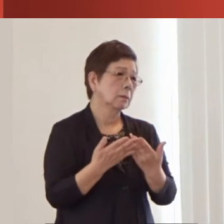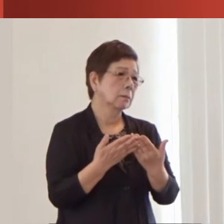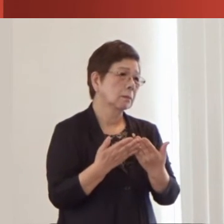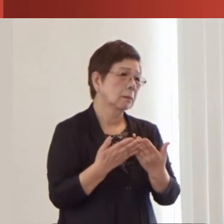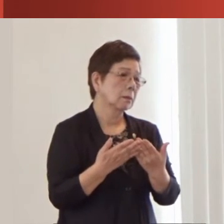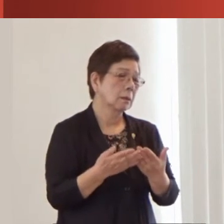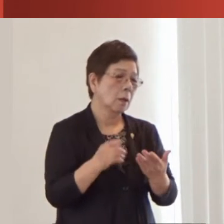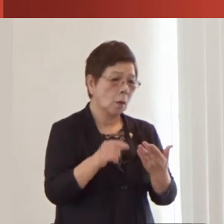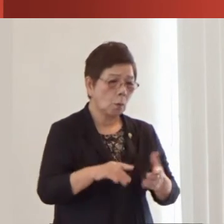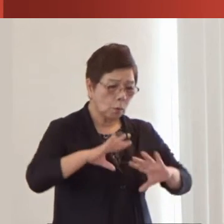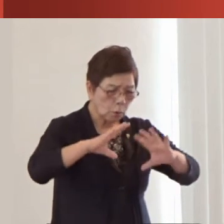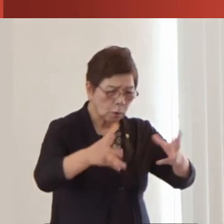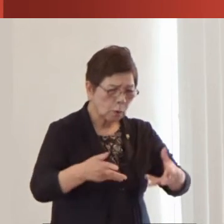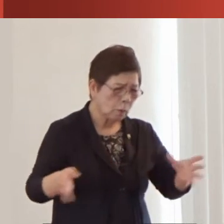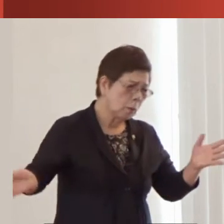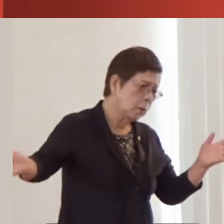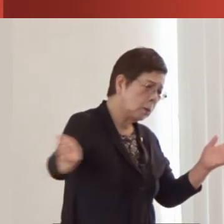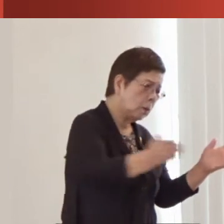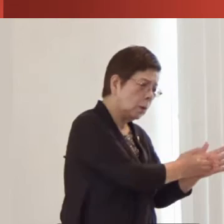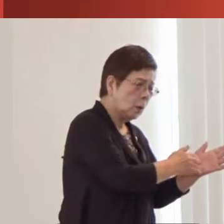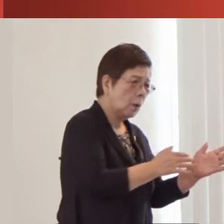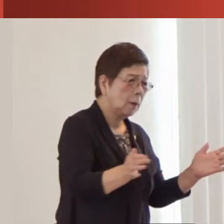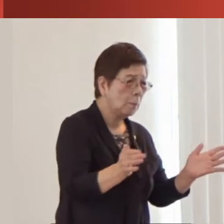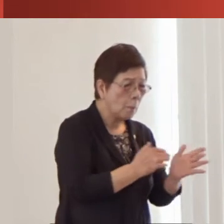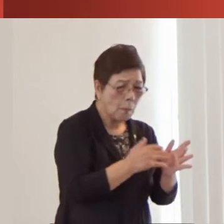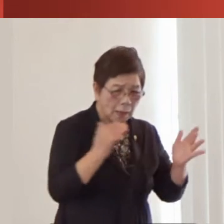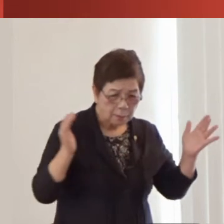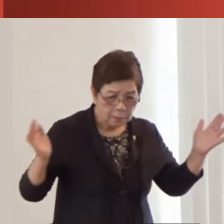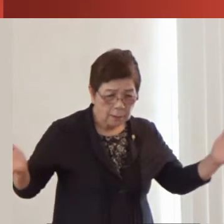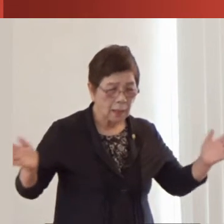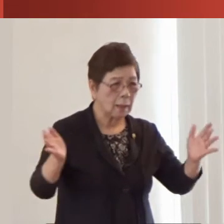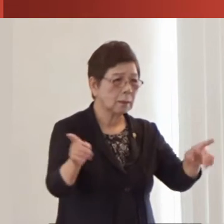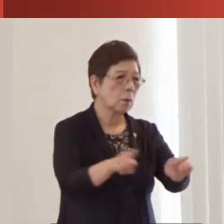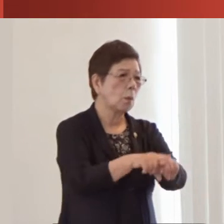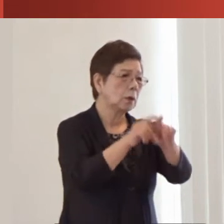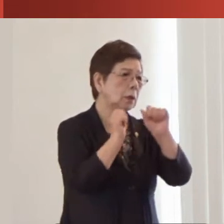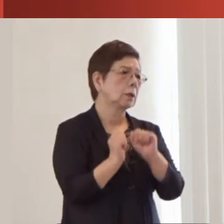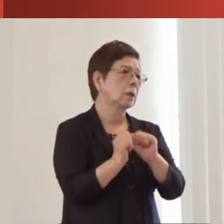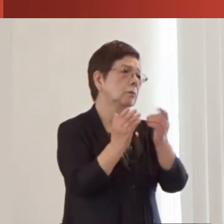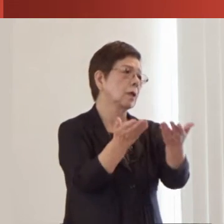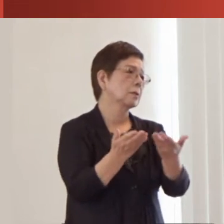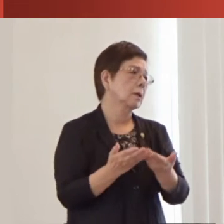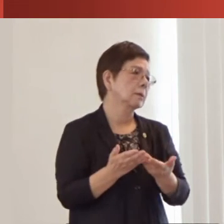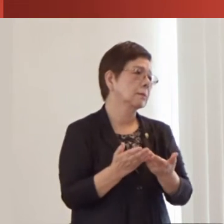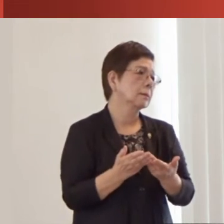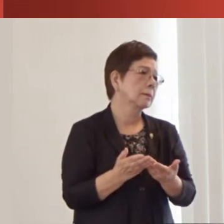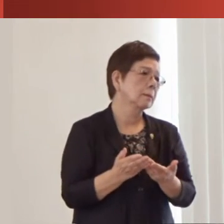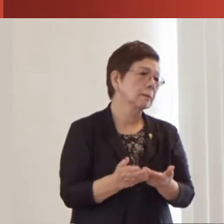ださる、この本当の親となってくださった、